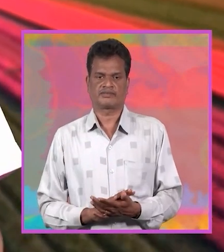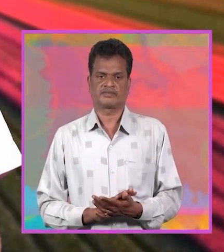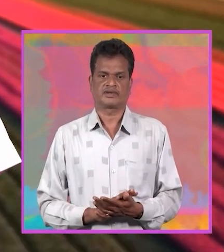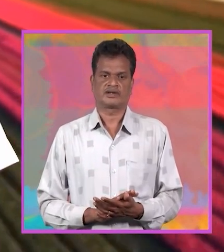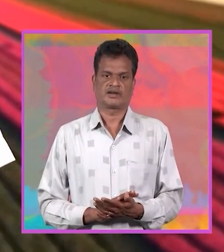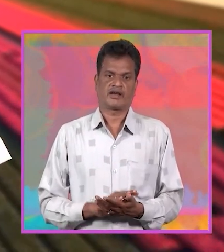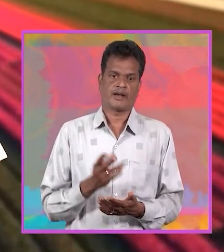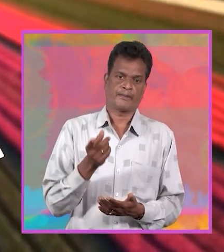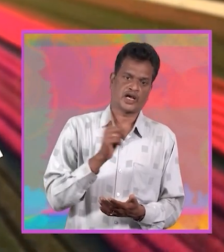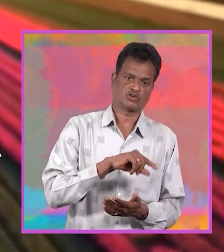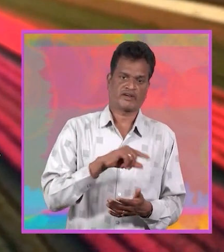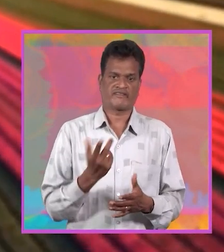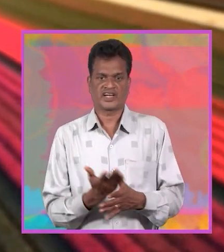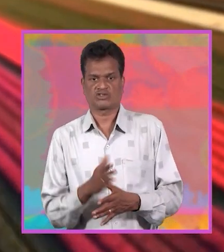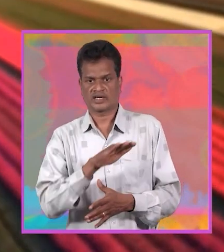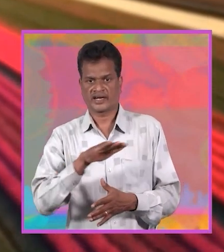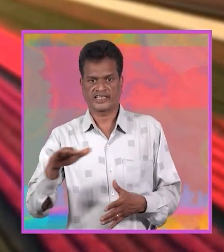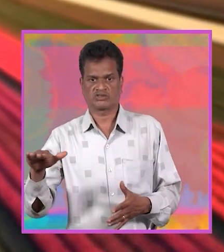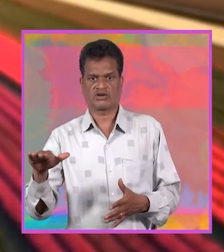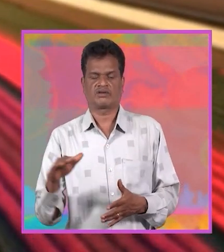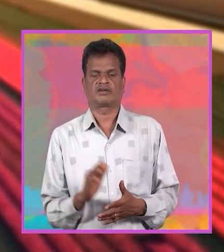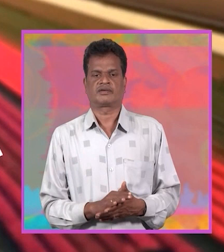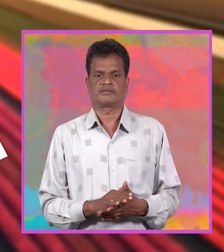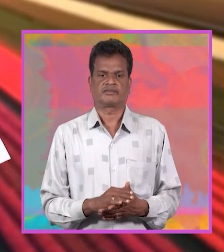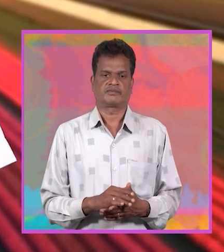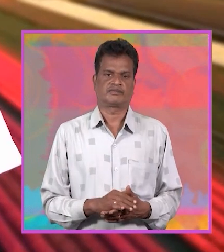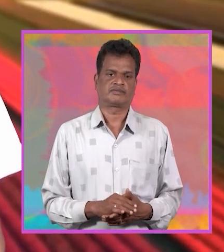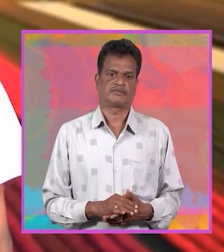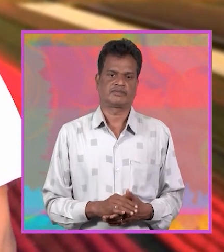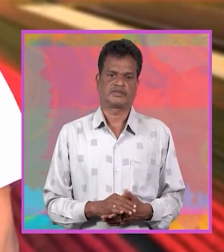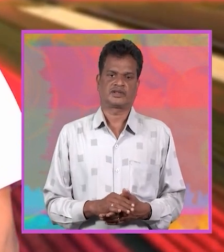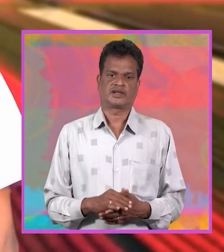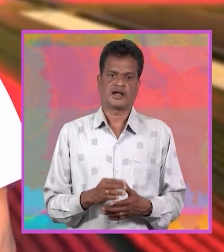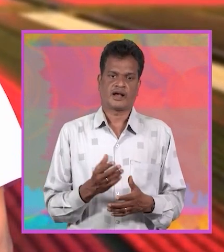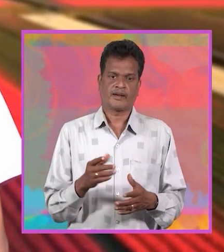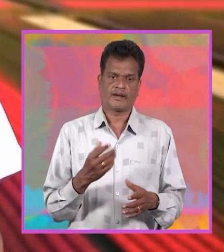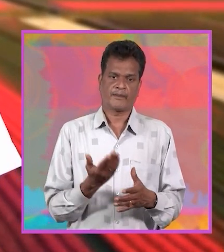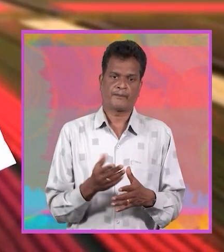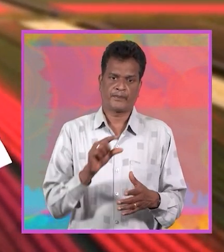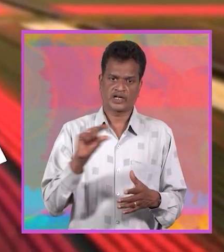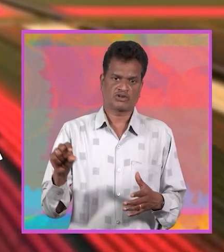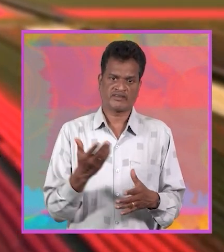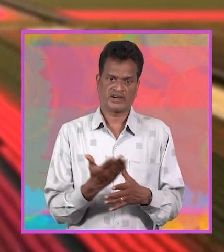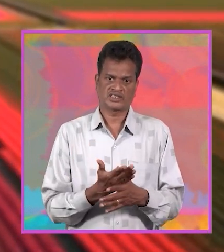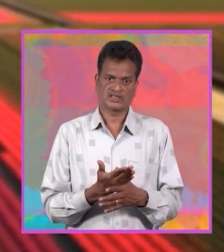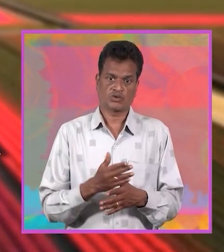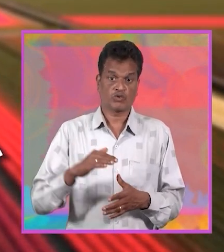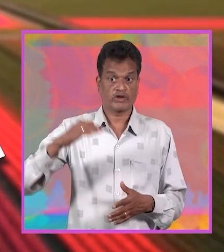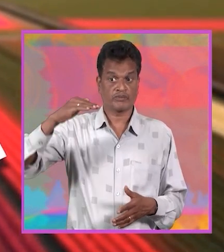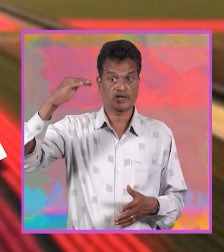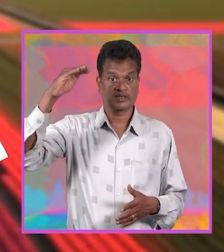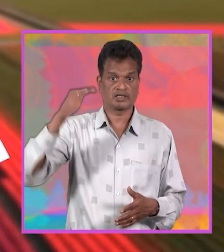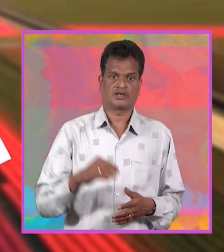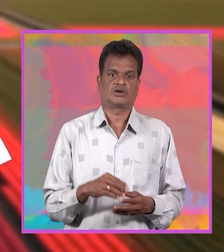சொல்லுக்கும் வினைச்சொல்லுக்கும் இடையில் வரக்கூடிய சொற்களை இடைச்சொல் என்றும், பெயர் சொல்லையும் வினைச்சொல்லையும் உயர்வுபடுத்தி